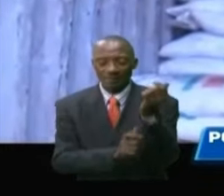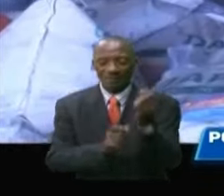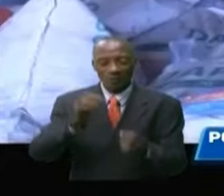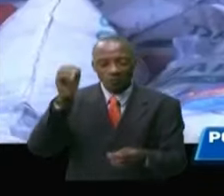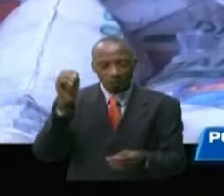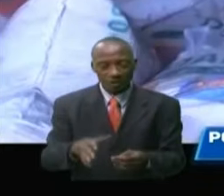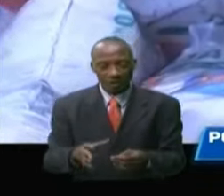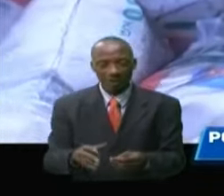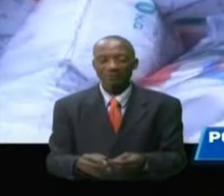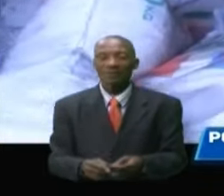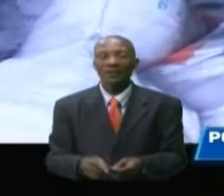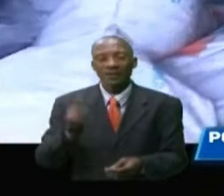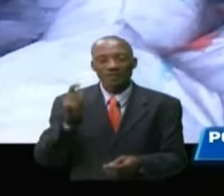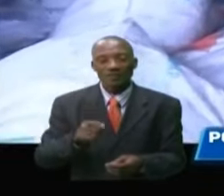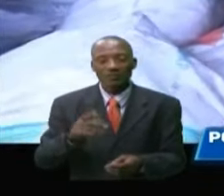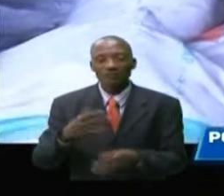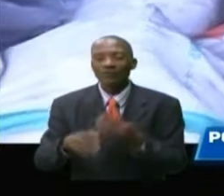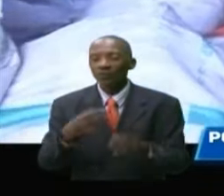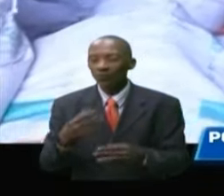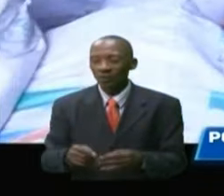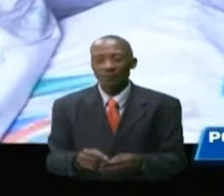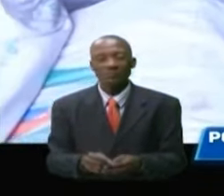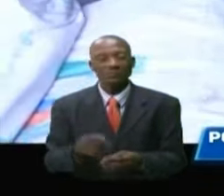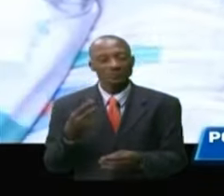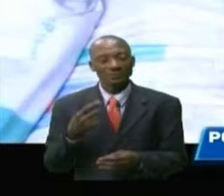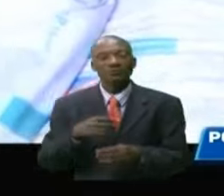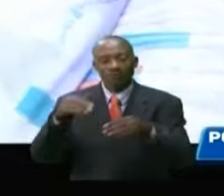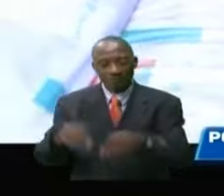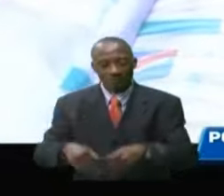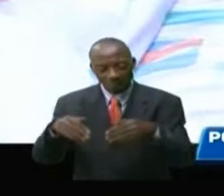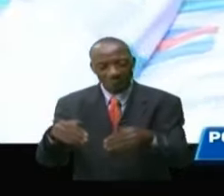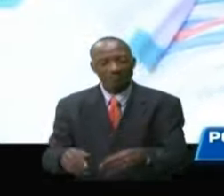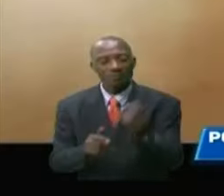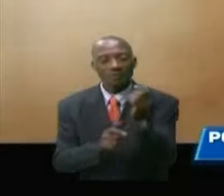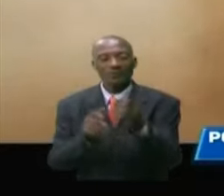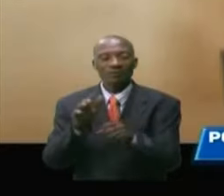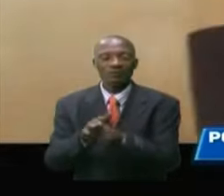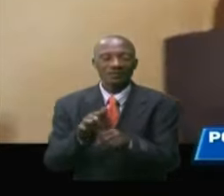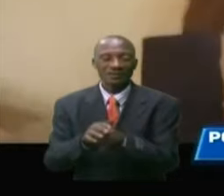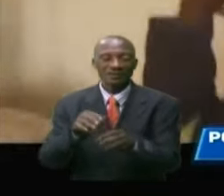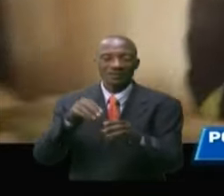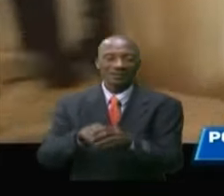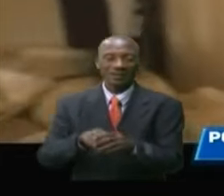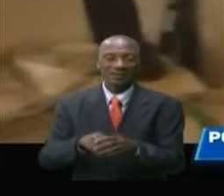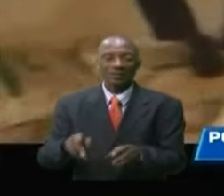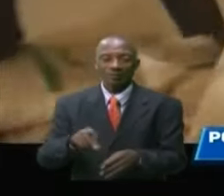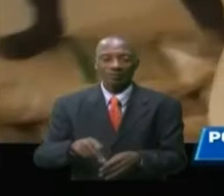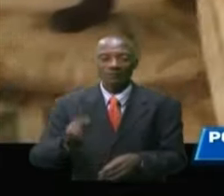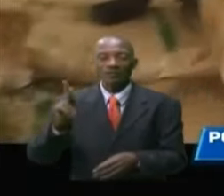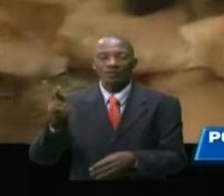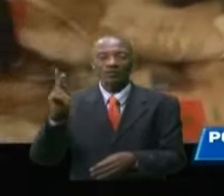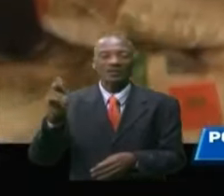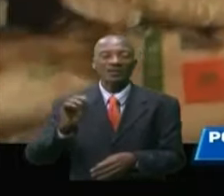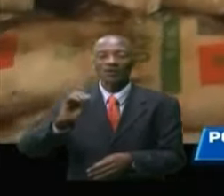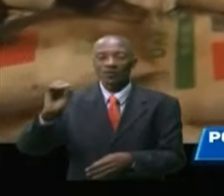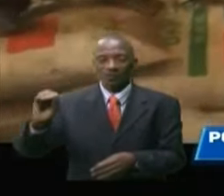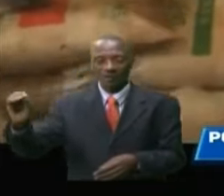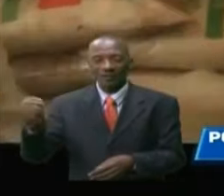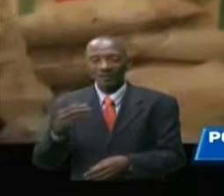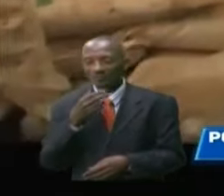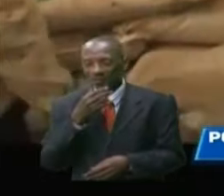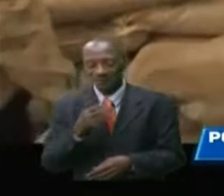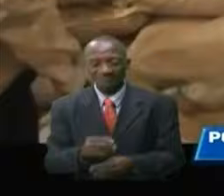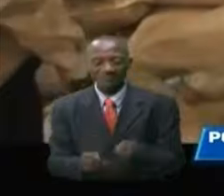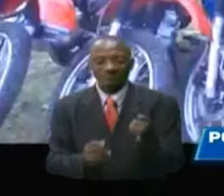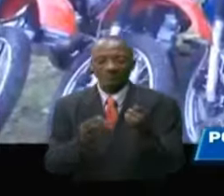tonnes de maïs de la société BAB et remettre aux agriculteurs et petits paysans des semences améliorées de maïs, de manioc,